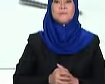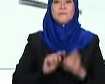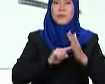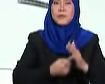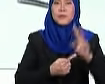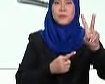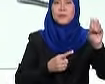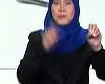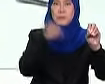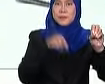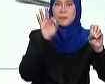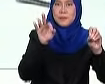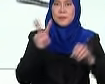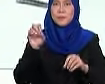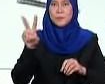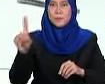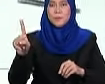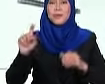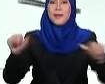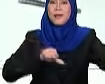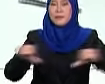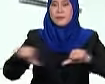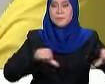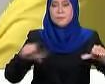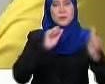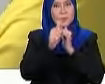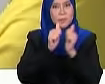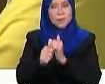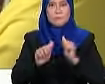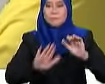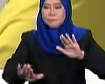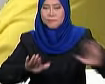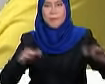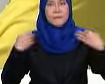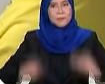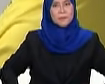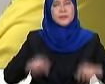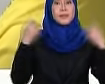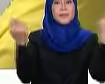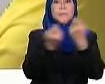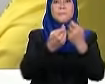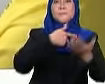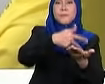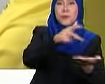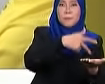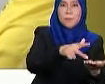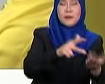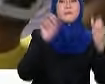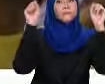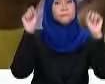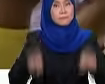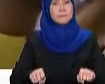Sep 2012 1 aktiviti sukan dan rekreasi bersentuhan physical berpasukan populasi Pak